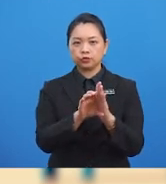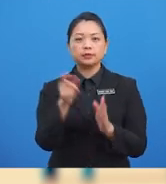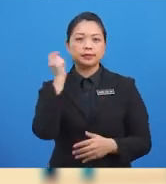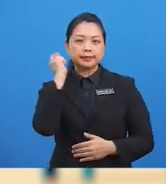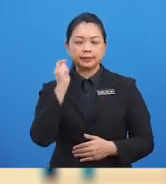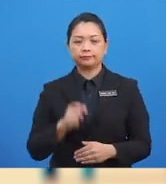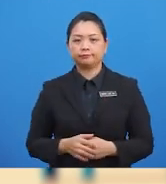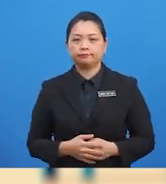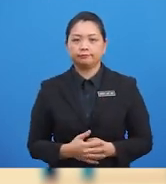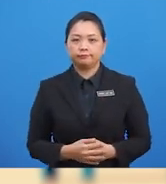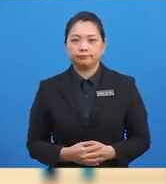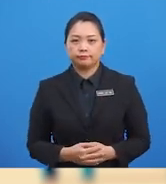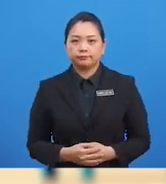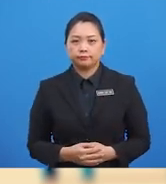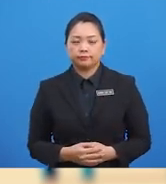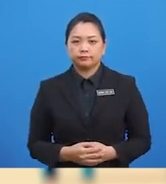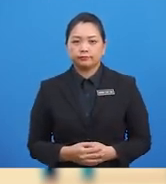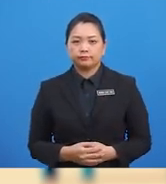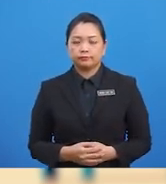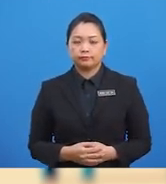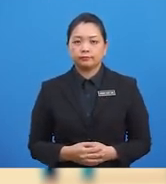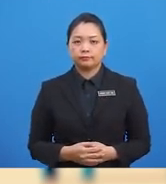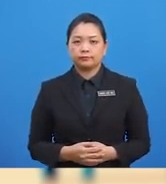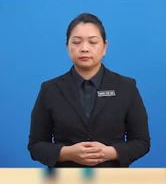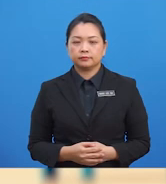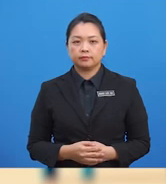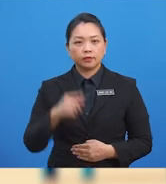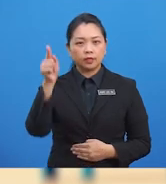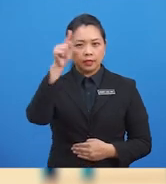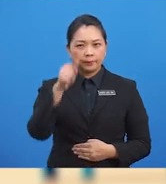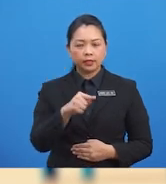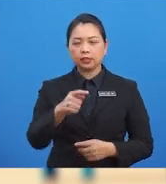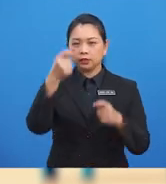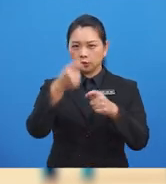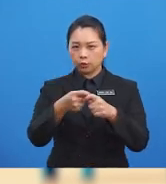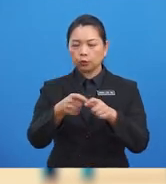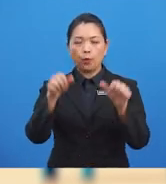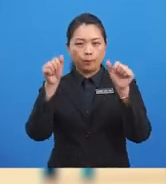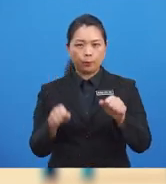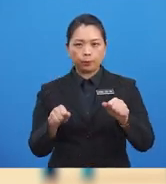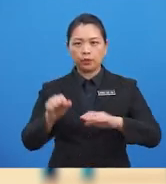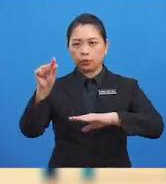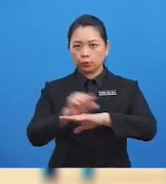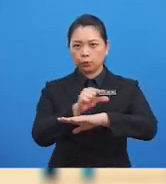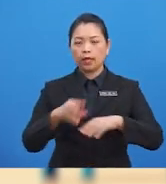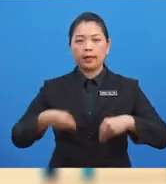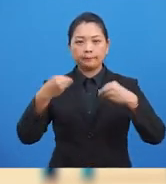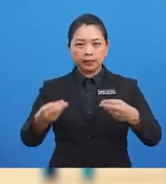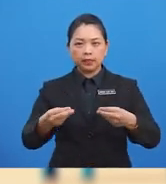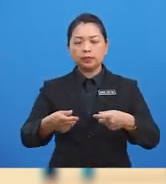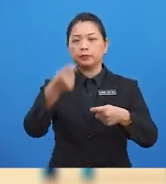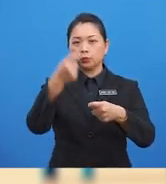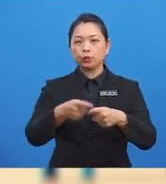yang telah kita pelajari sebentar tadi. Konsep kamiran tentu ini juga boleh